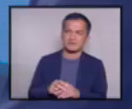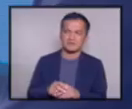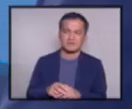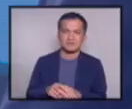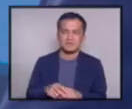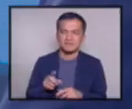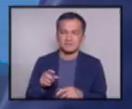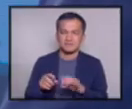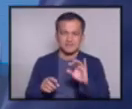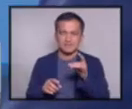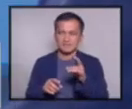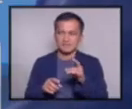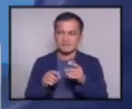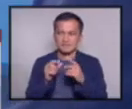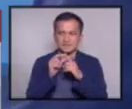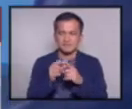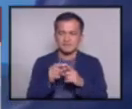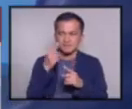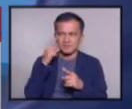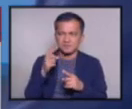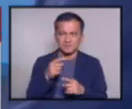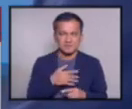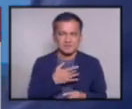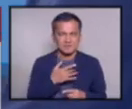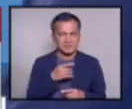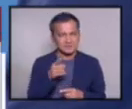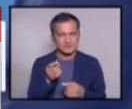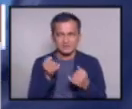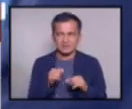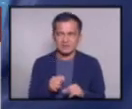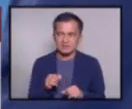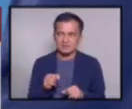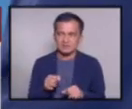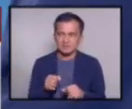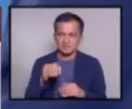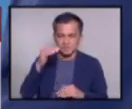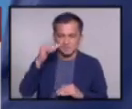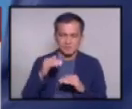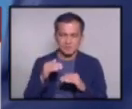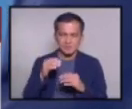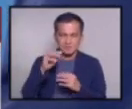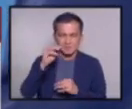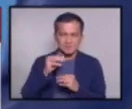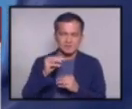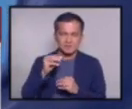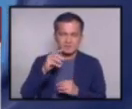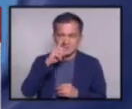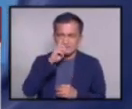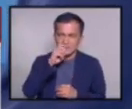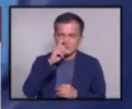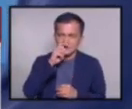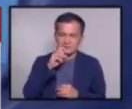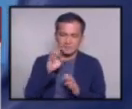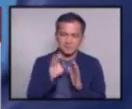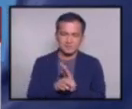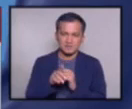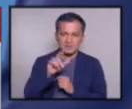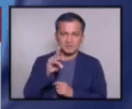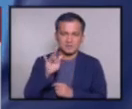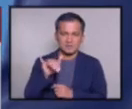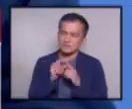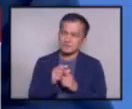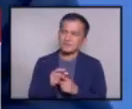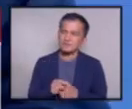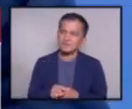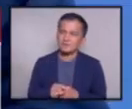sir. Isang salita para sa saloobin mo sa issue ng pagpapababa ng minimum age of criminal